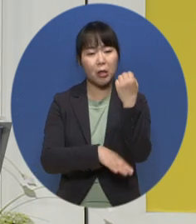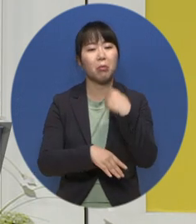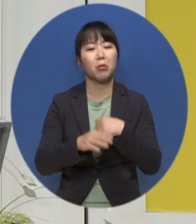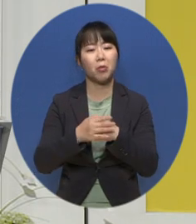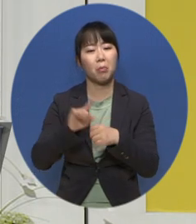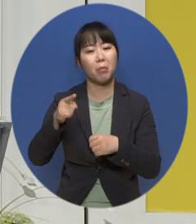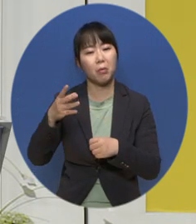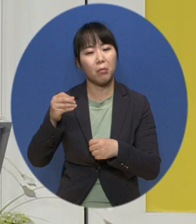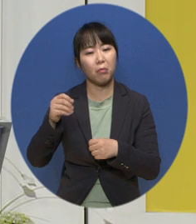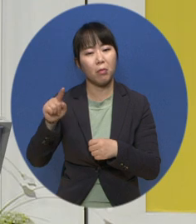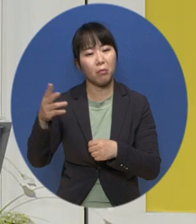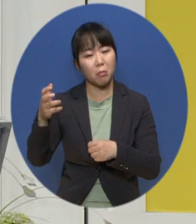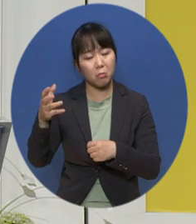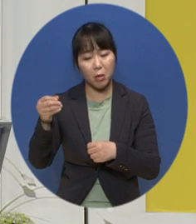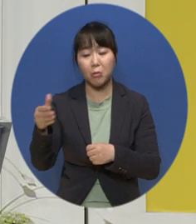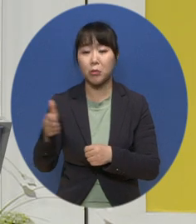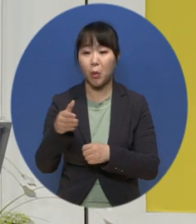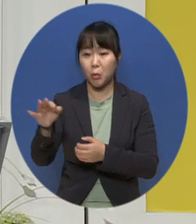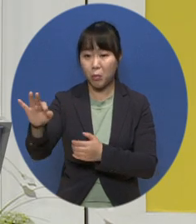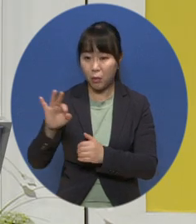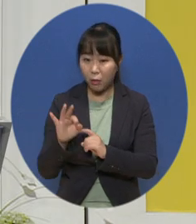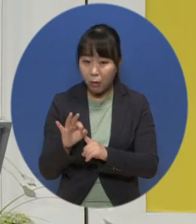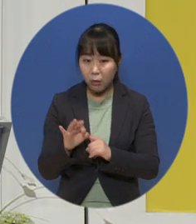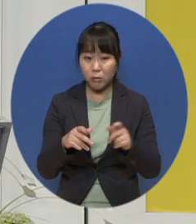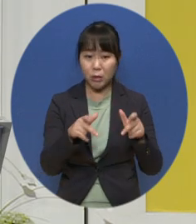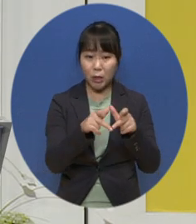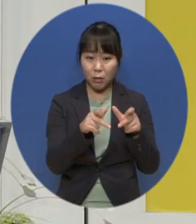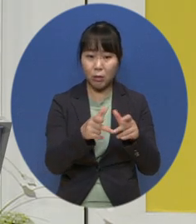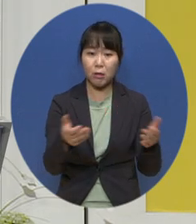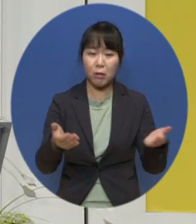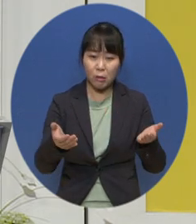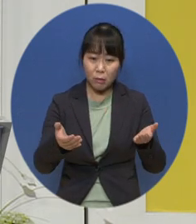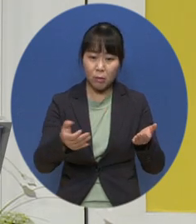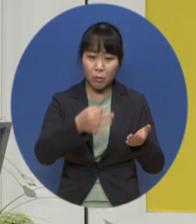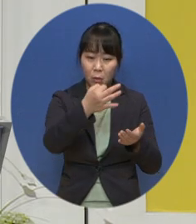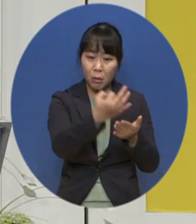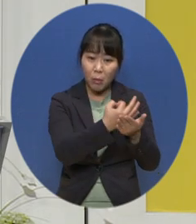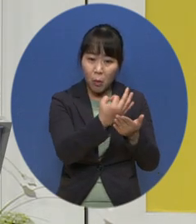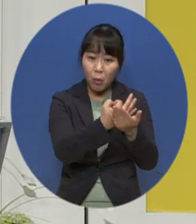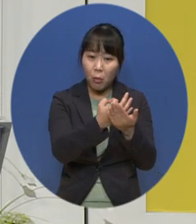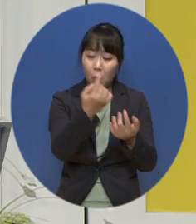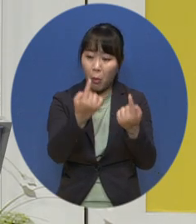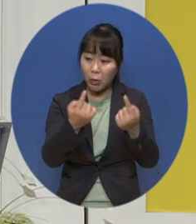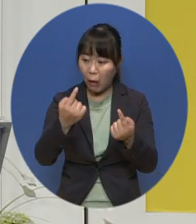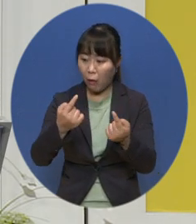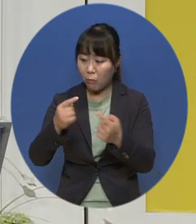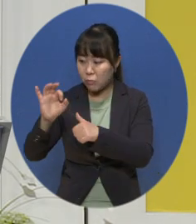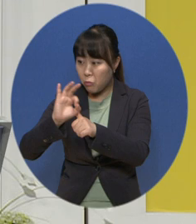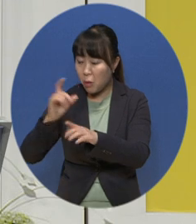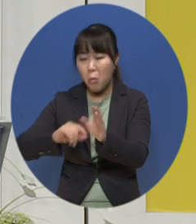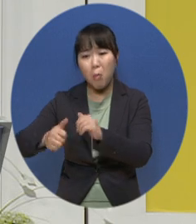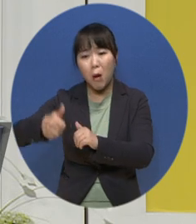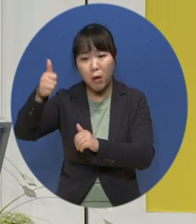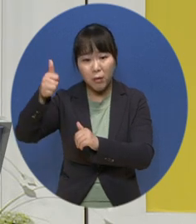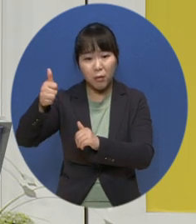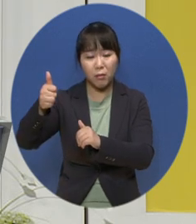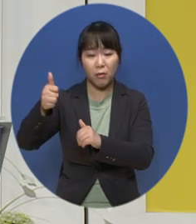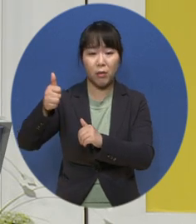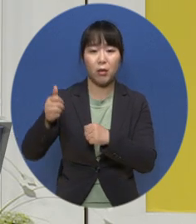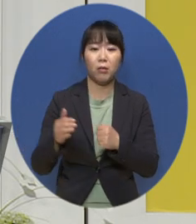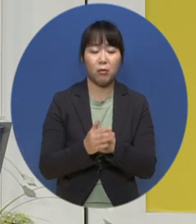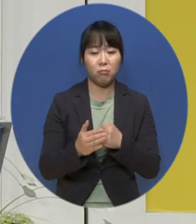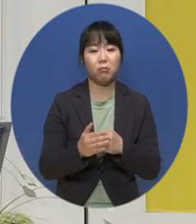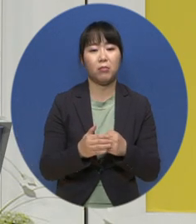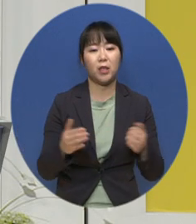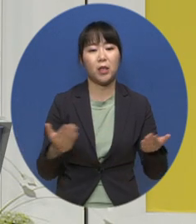만족도 좀 더 좋더라구요 그러고 나면 장애인들이 일을 해서 돈을 보는 것보다는 거기에 나왔다 말입니다 그래서